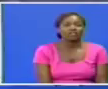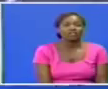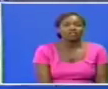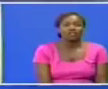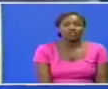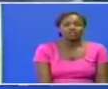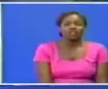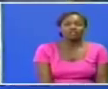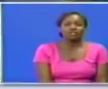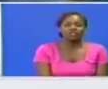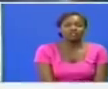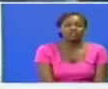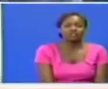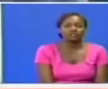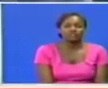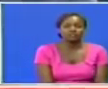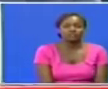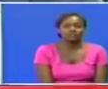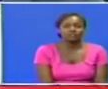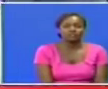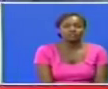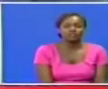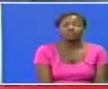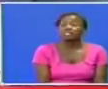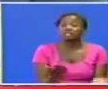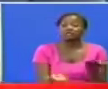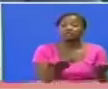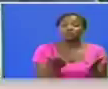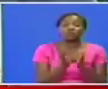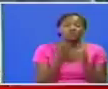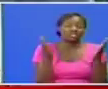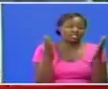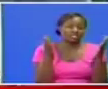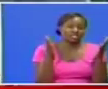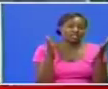Mzee asimame tafadhali. Pengine tuwapigie makofi, sio?